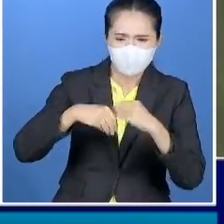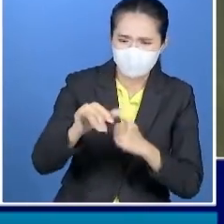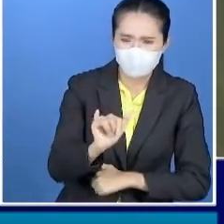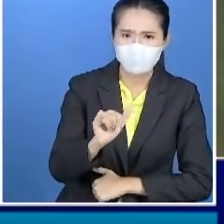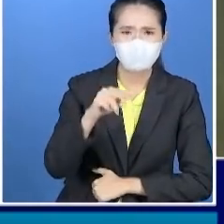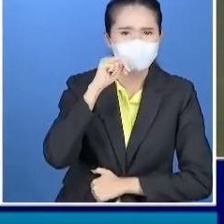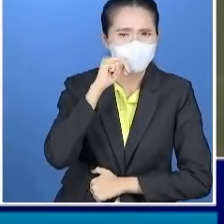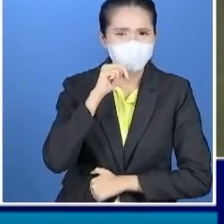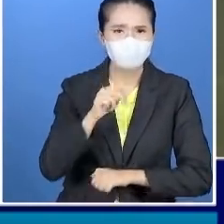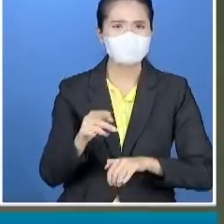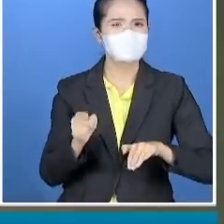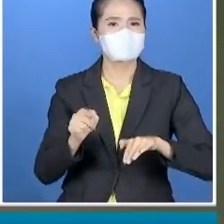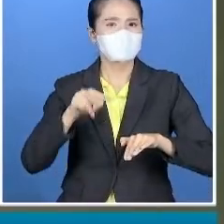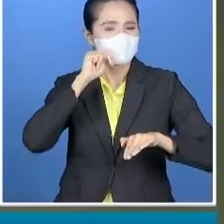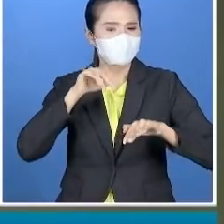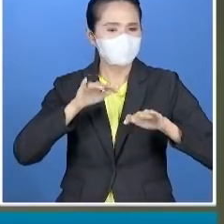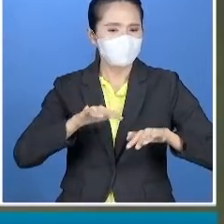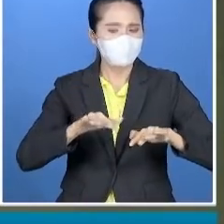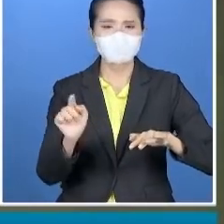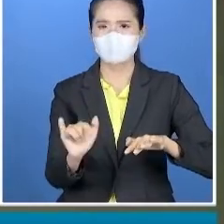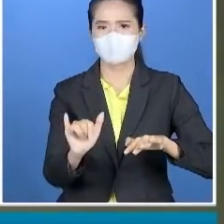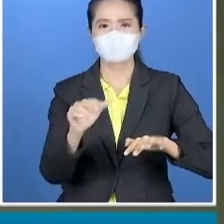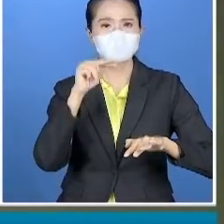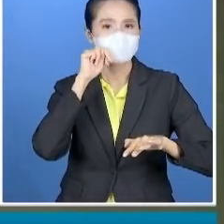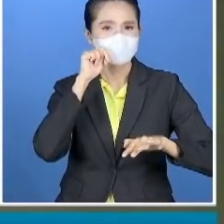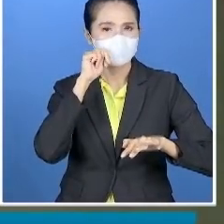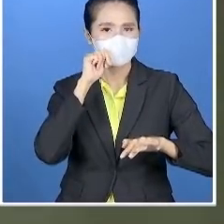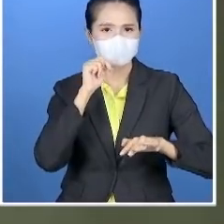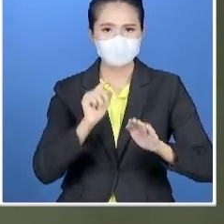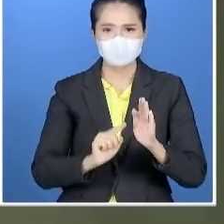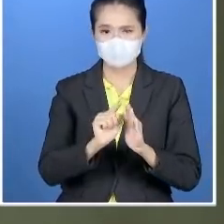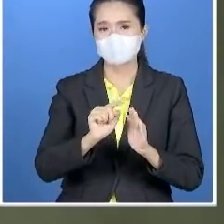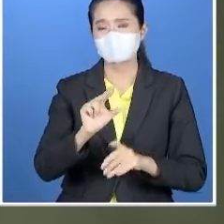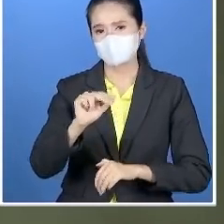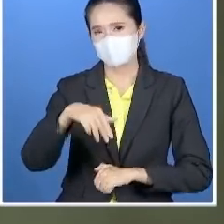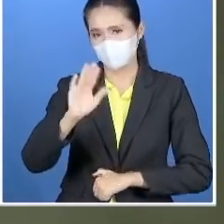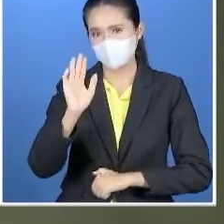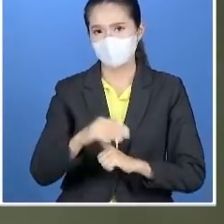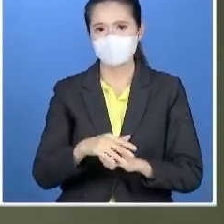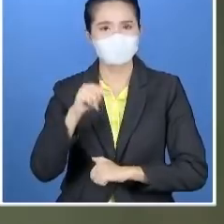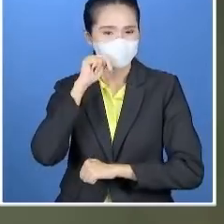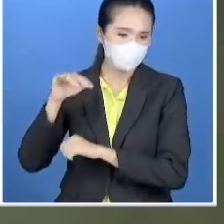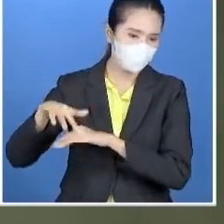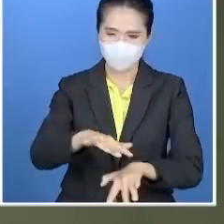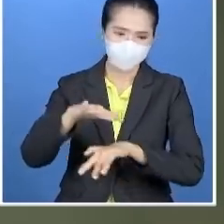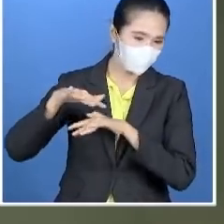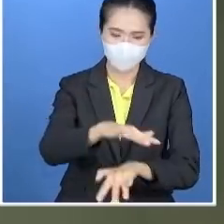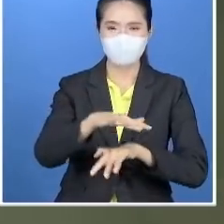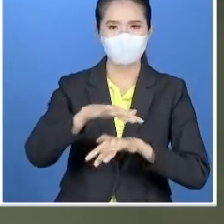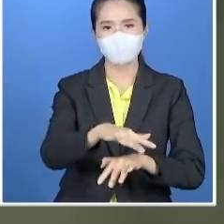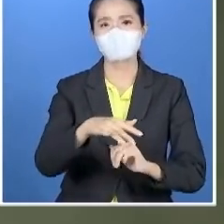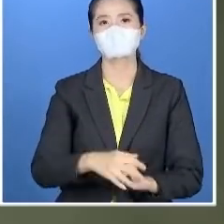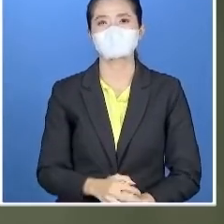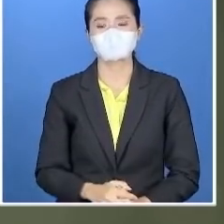ยังไม่ถึงน้ำตาย ยังไม่ถึงน้ำเกิดถ้านั้นเป็นน้ำเกิดในน้ำจะต้อง30 กว่าเดย์ขึ้นไป จะไหล แรงกว่า